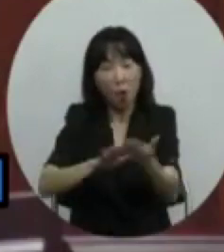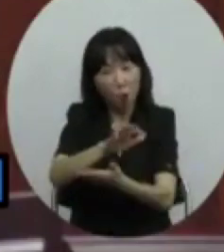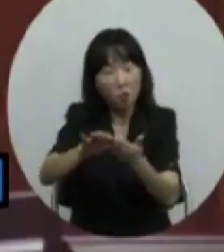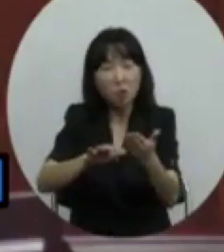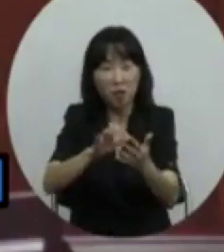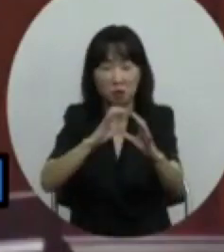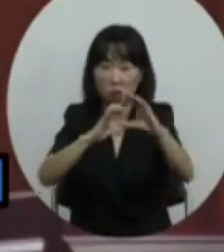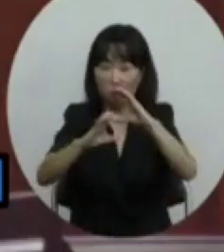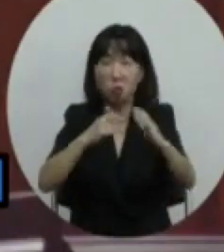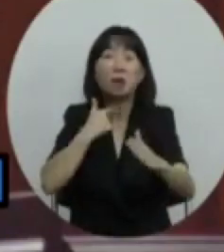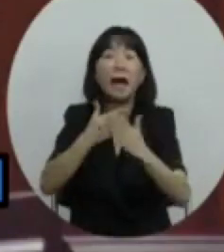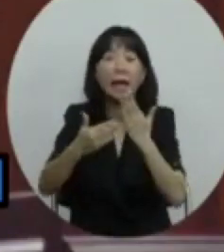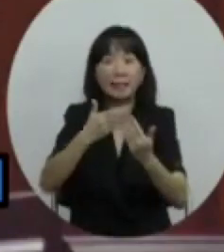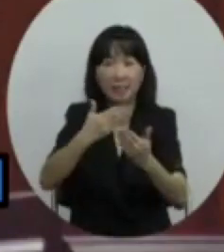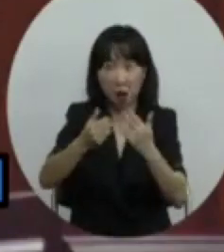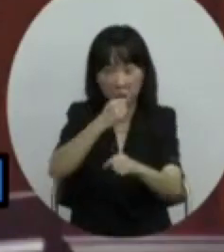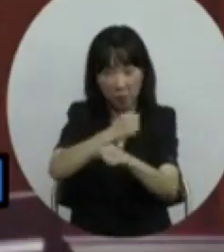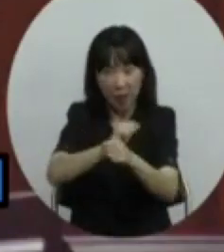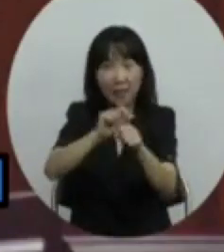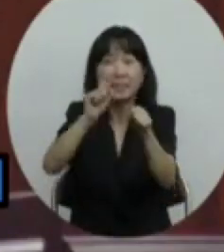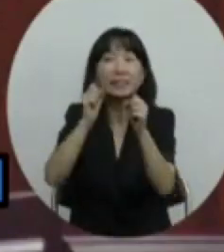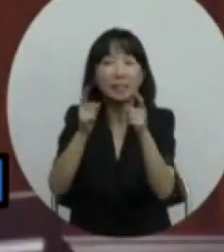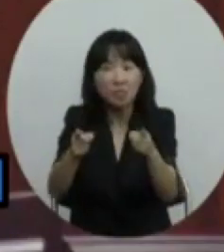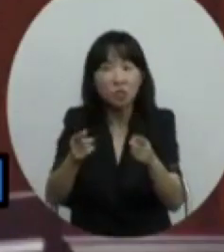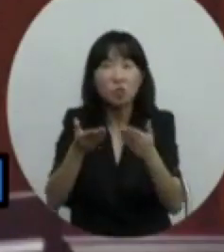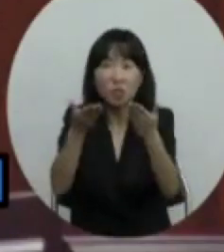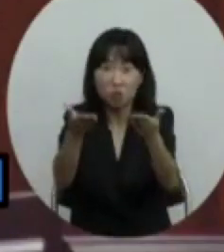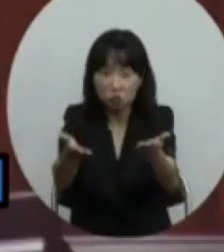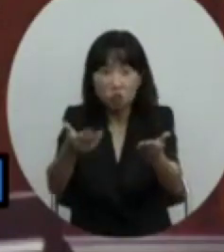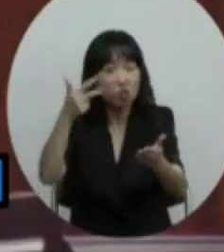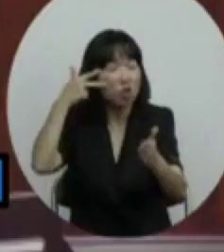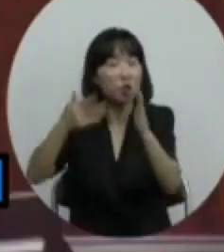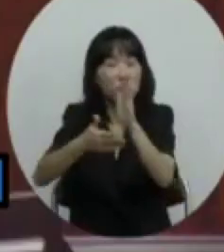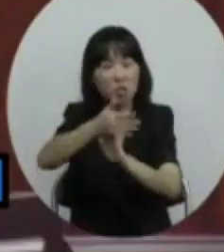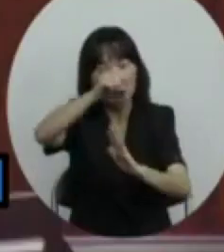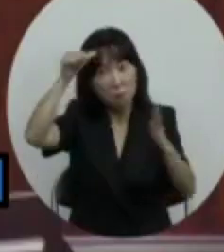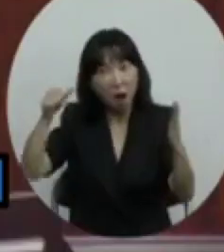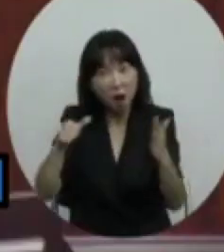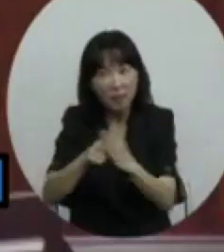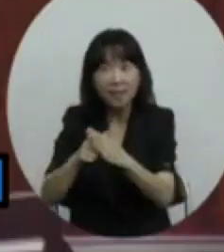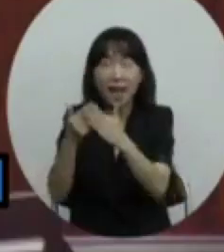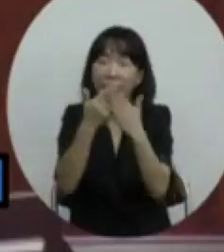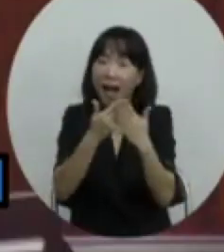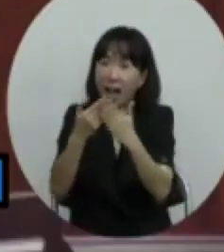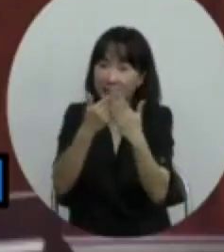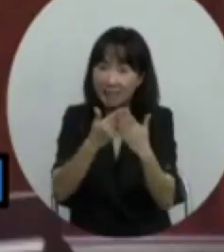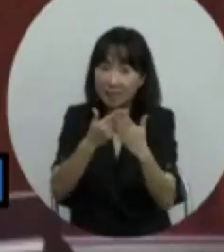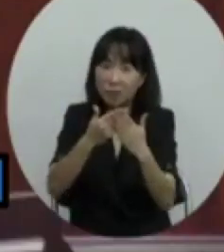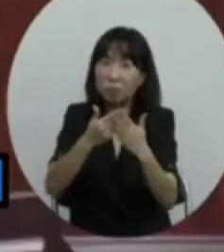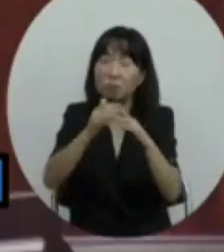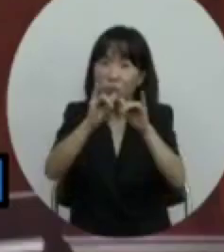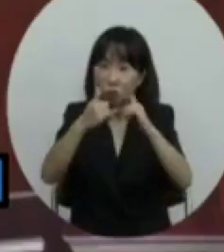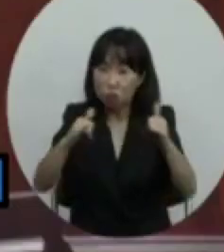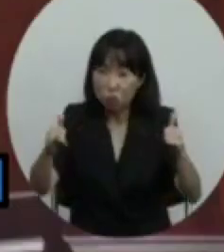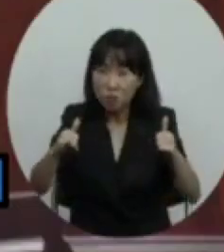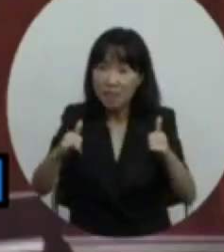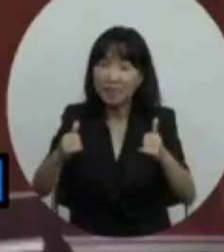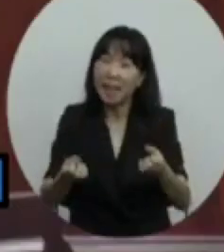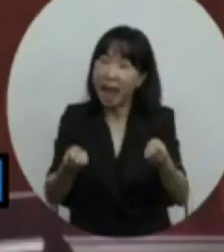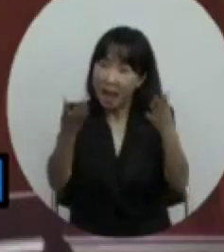체험의 장으로 제9회 여주시 평생학습 주민자치축제가 10월